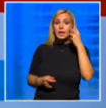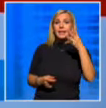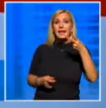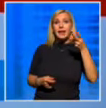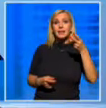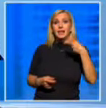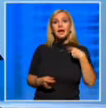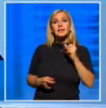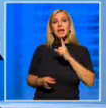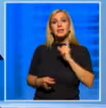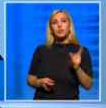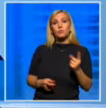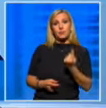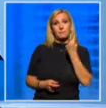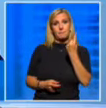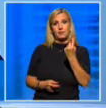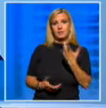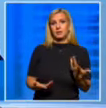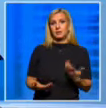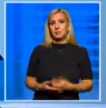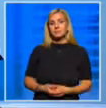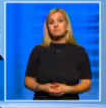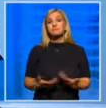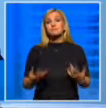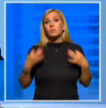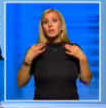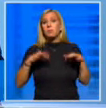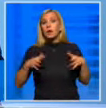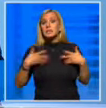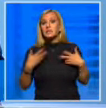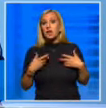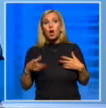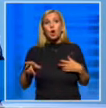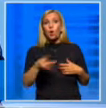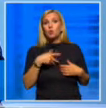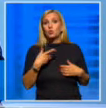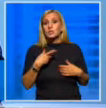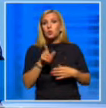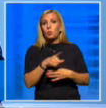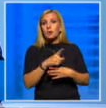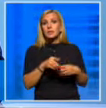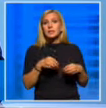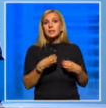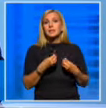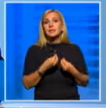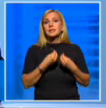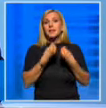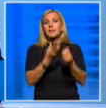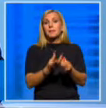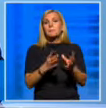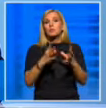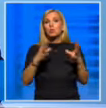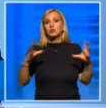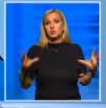на първия. Не е ли така? Демокрацията изисква този, който иска да управлява, да осигури парламентарно мнозинство.